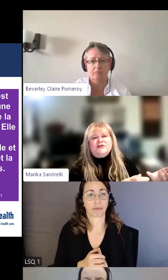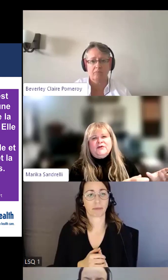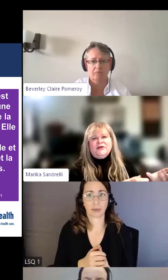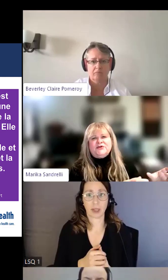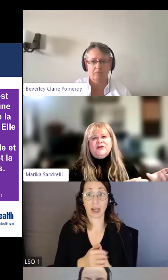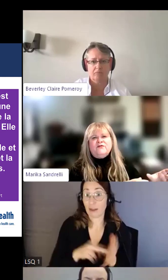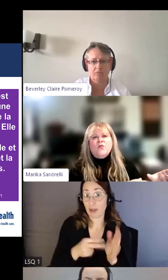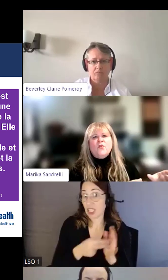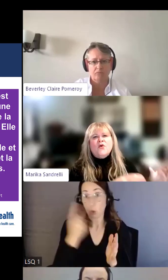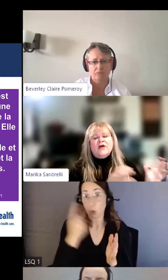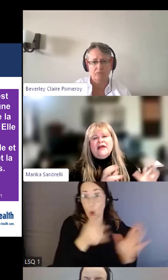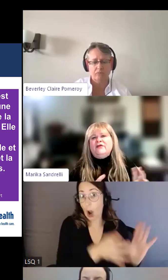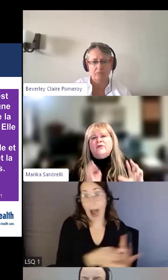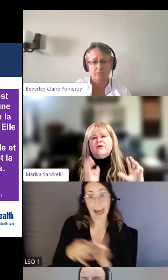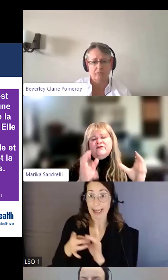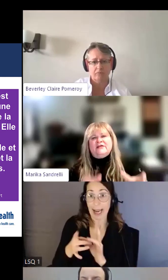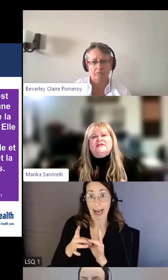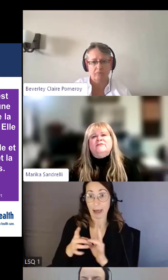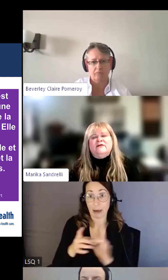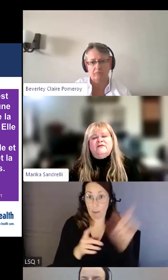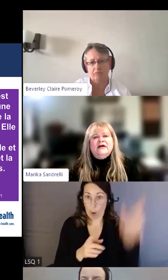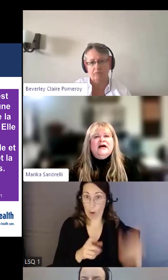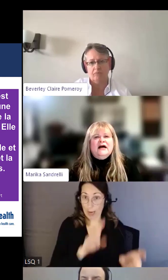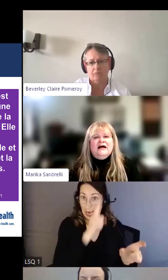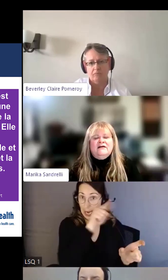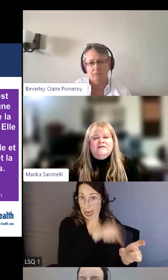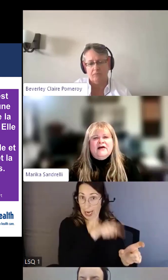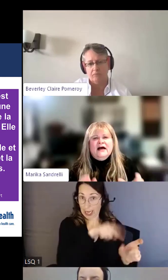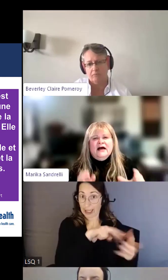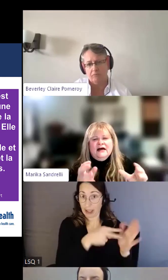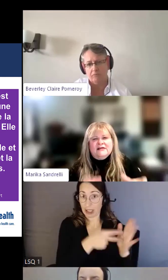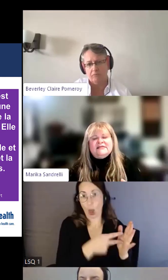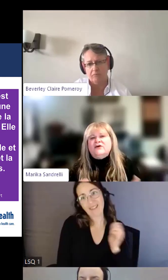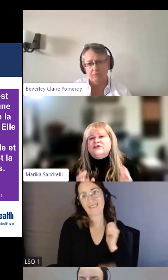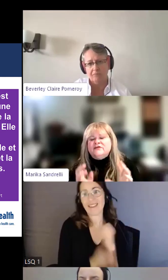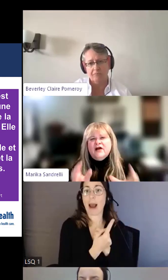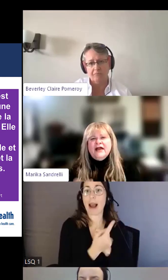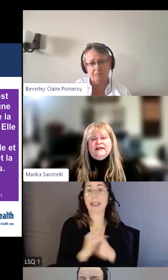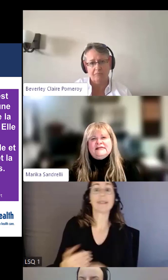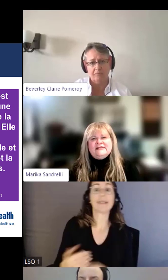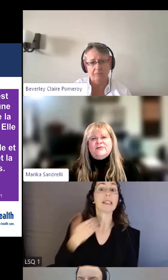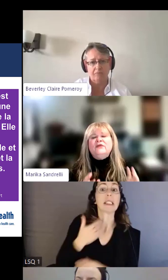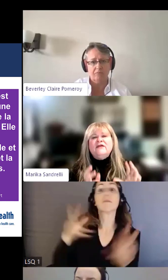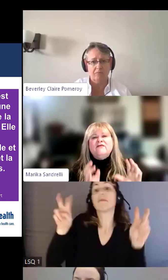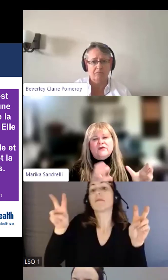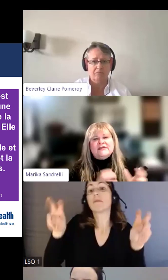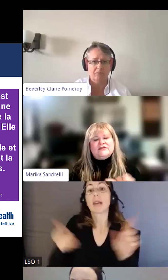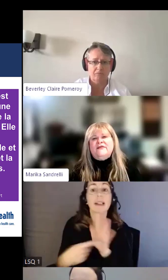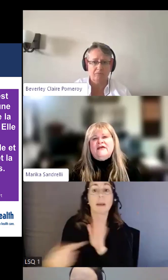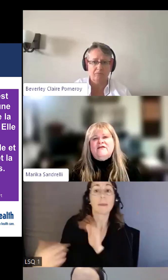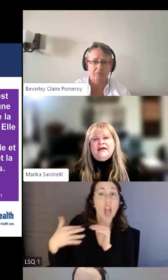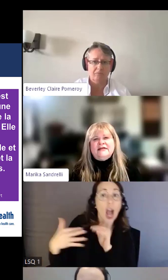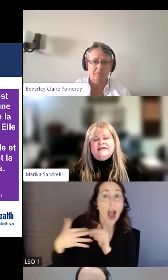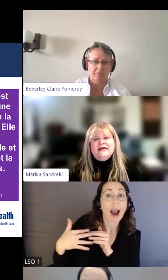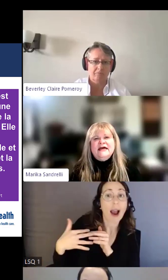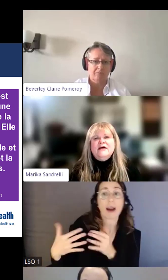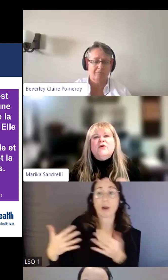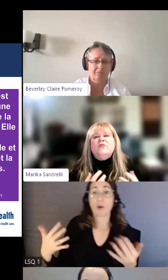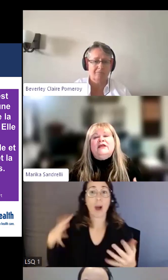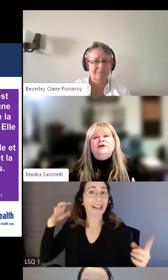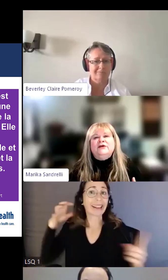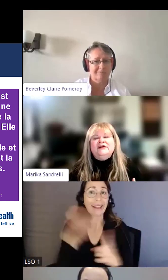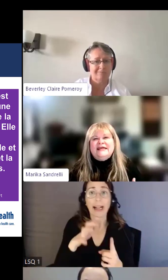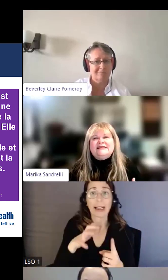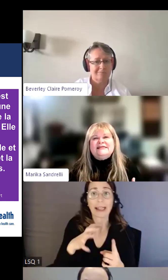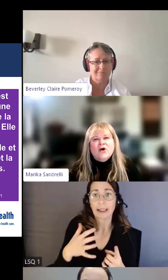Si vous étiez victime, par exemple, de la guerre, d'une attaque, on se focalisait sur l'événement, mais on a appris que ce n'est pas l'événement